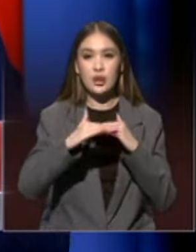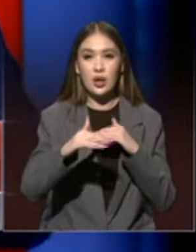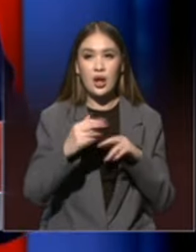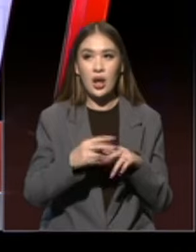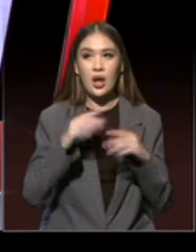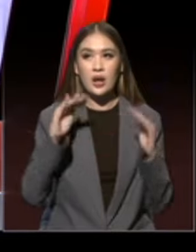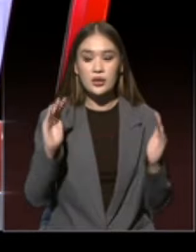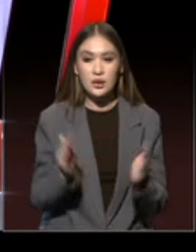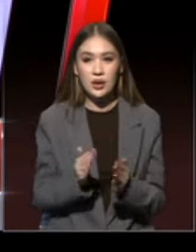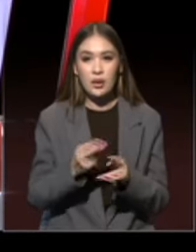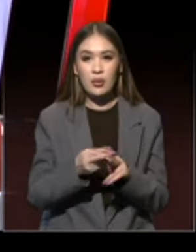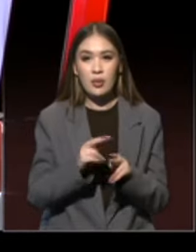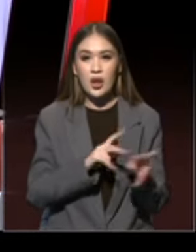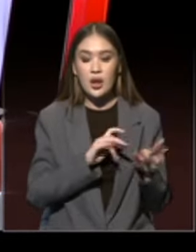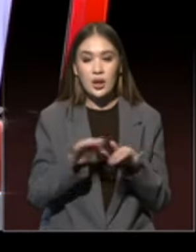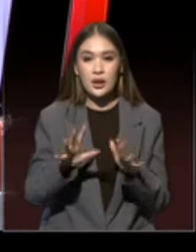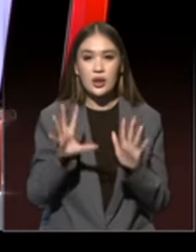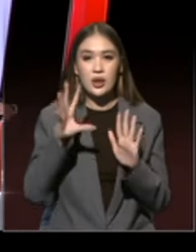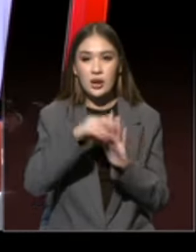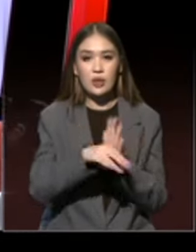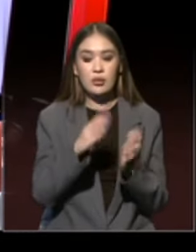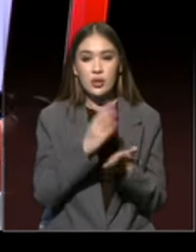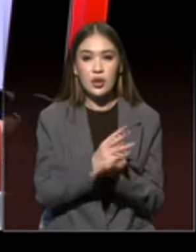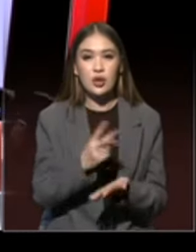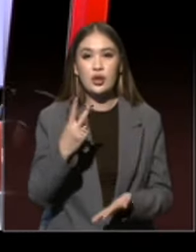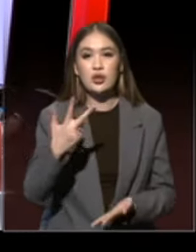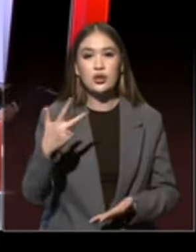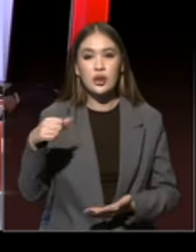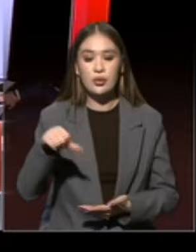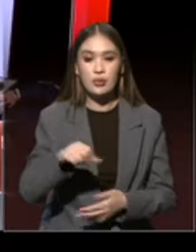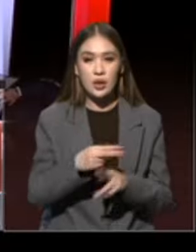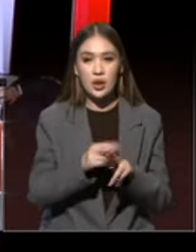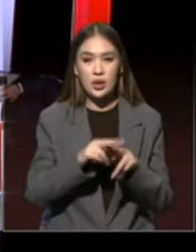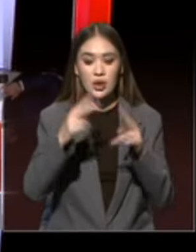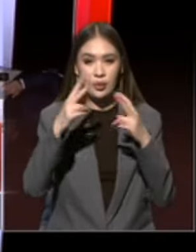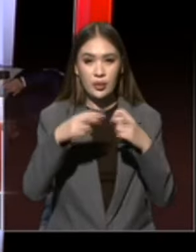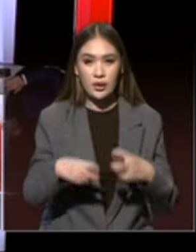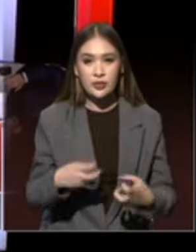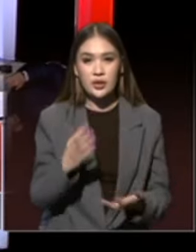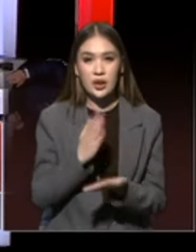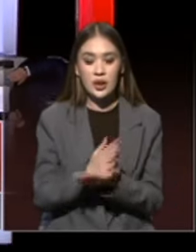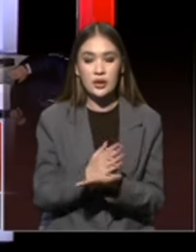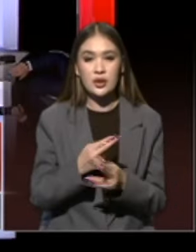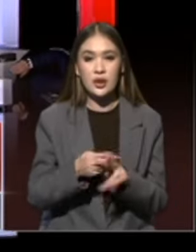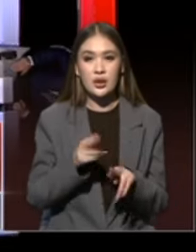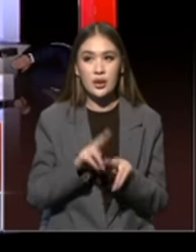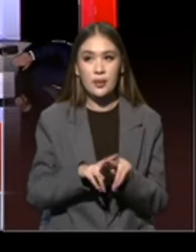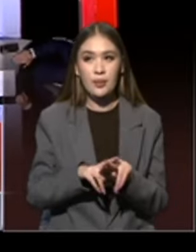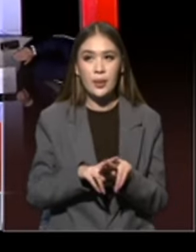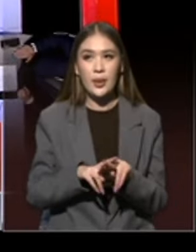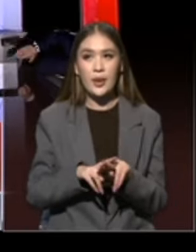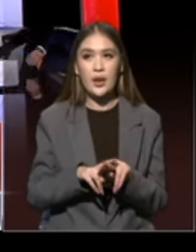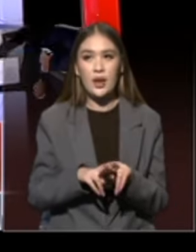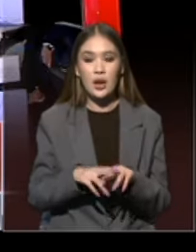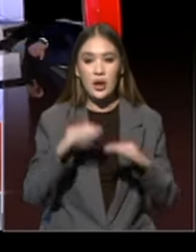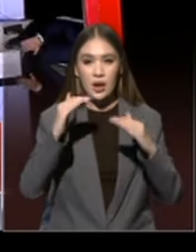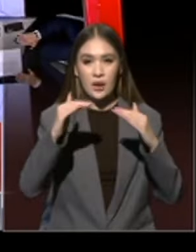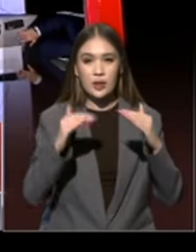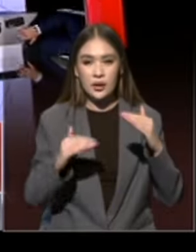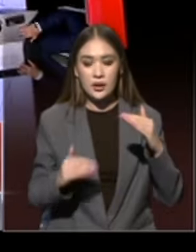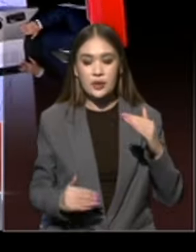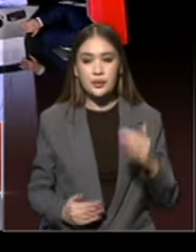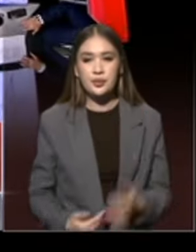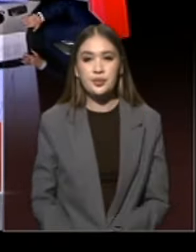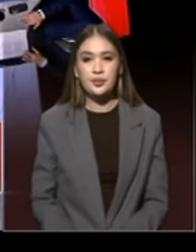азайтып бағалау жұмыстарына кіріп жатыр. Бұл 2-3 этапты бүйтіп жүріп жатқан жұмыс. Қатар-қатармен. Иә, қатар-қатар. Бұл бір-бірін күтіп тұрған шаруа